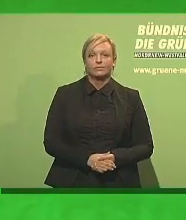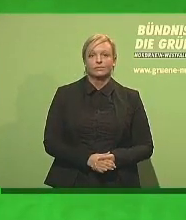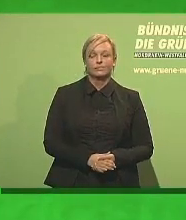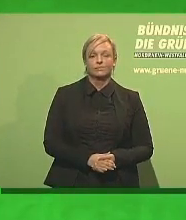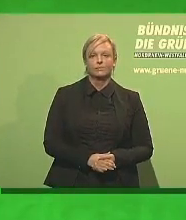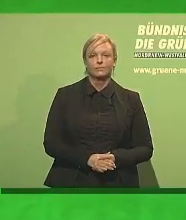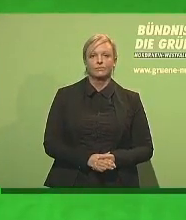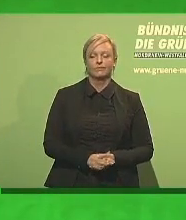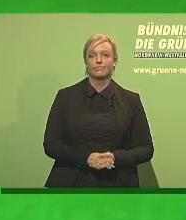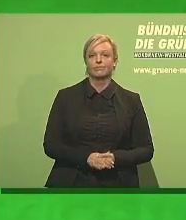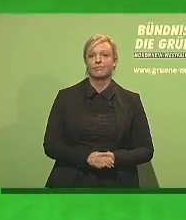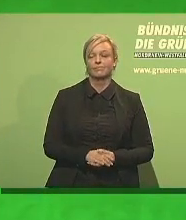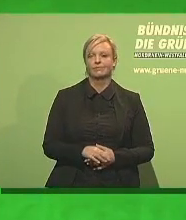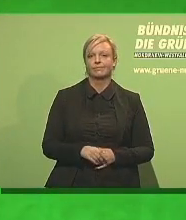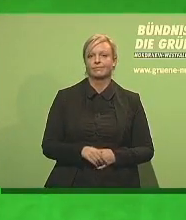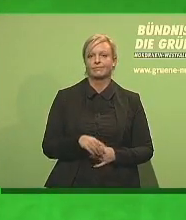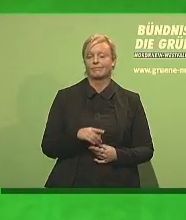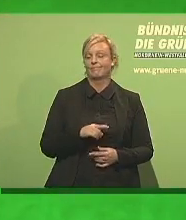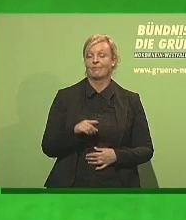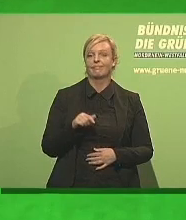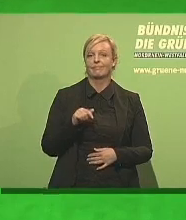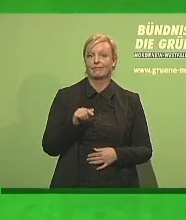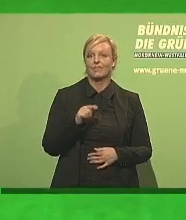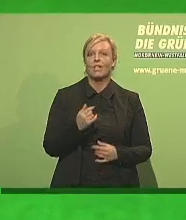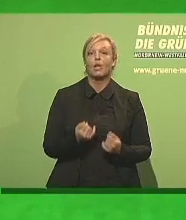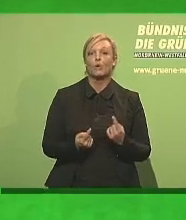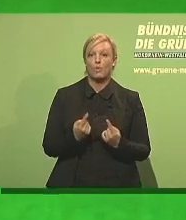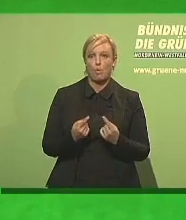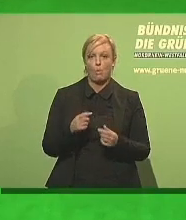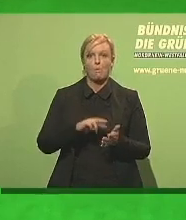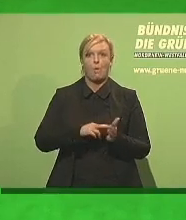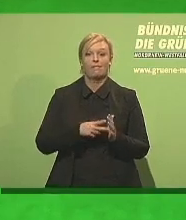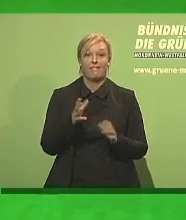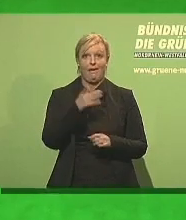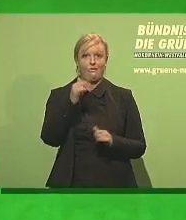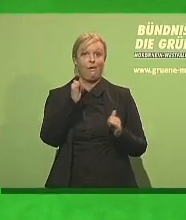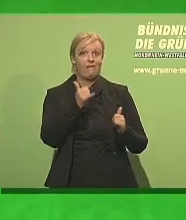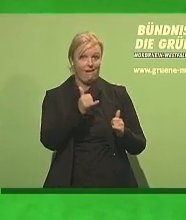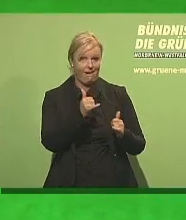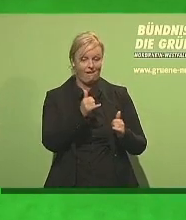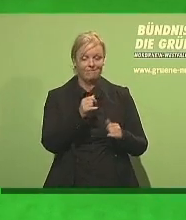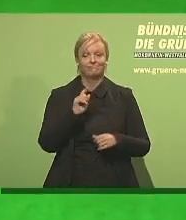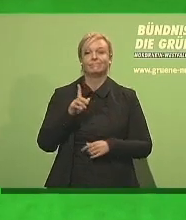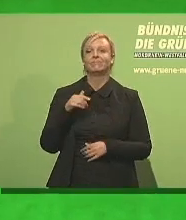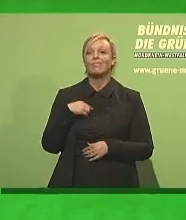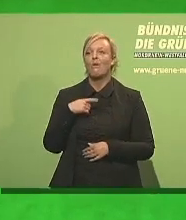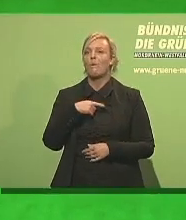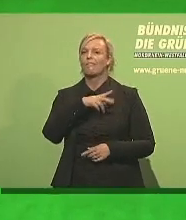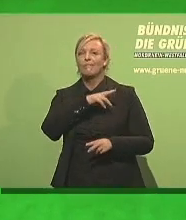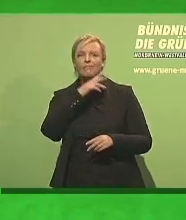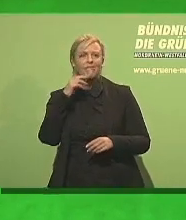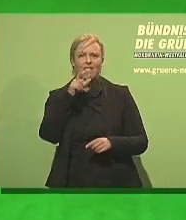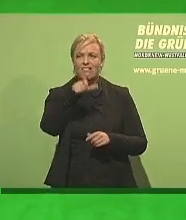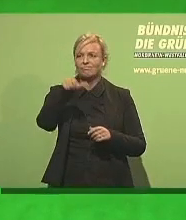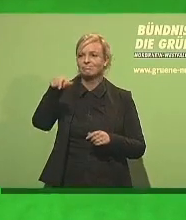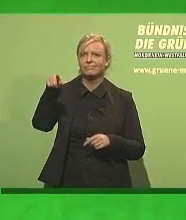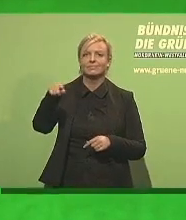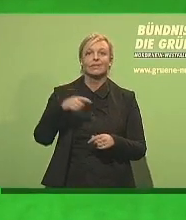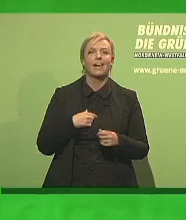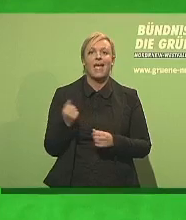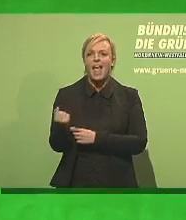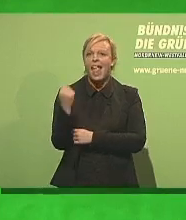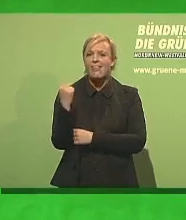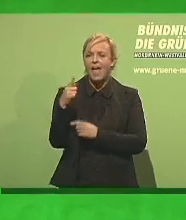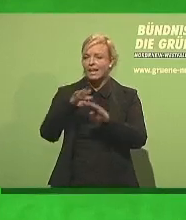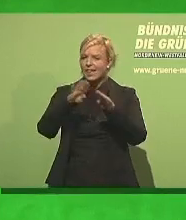Und das ist nicht nur ein Riesenerfolg grüner Politik, sondern es zeigt auch, dass manche es nicht verstanden haben in den Energiekonzernen, dass sie in einer alten